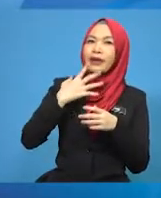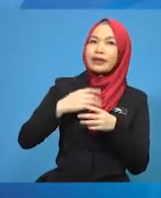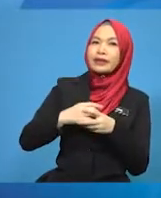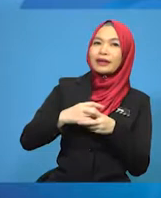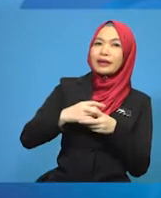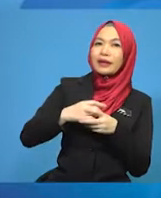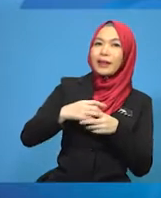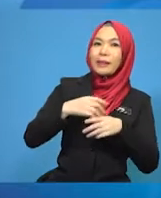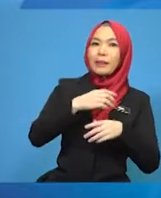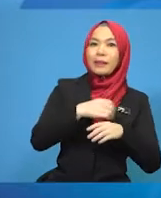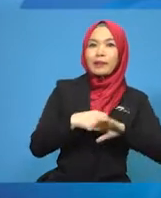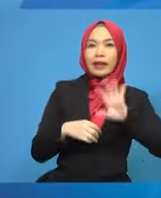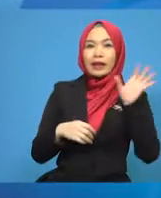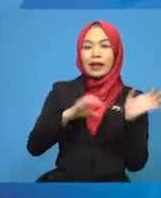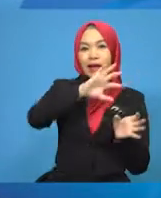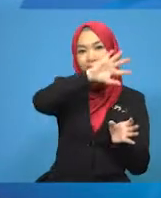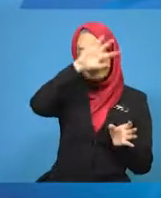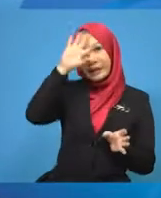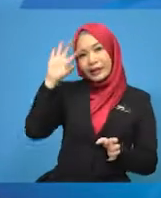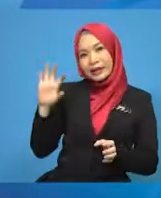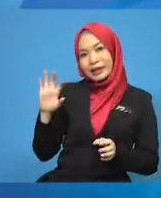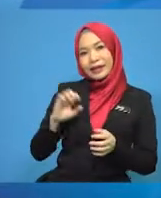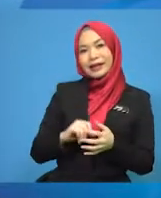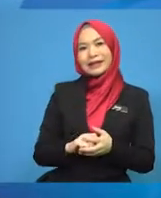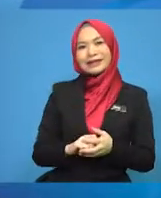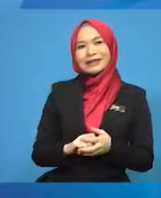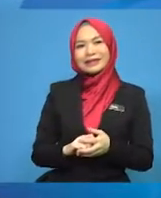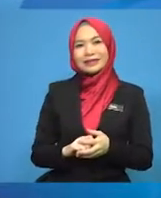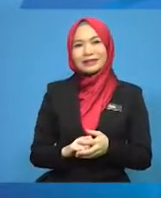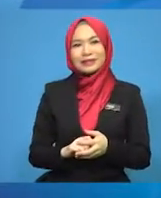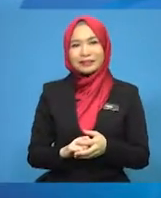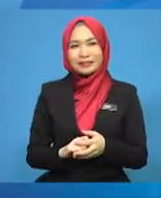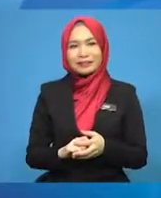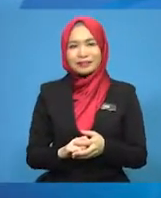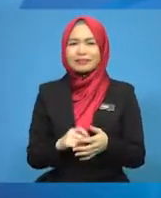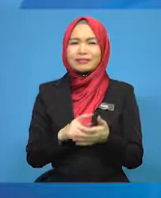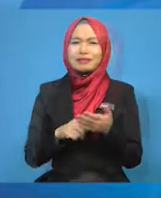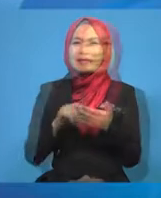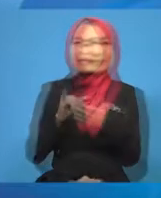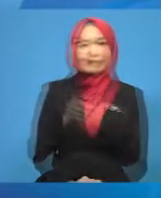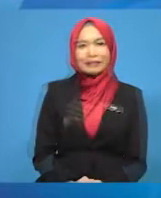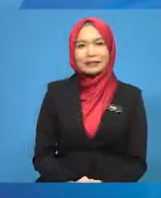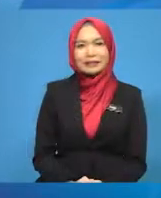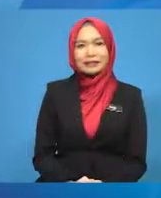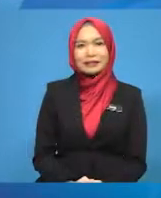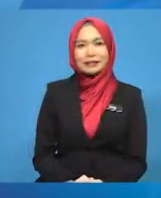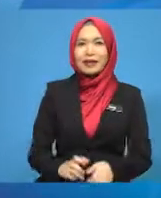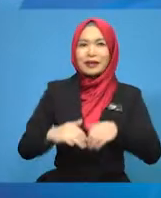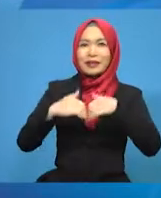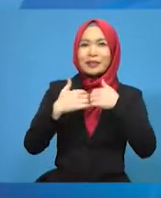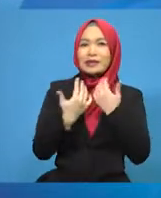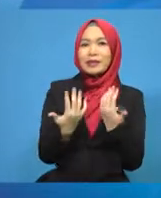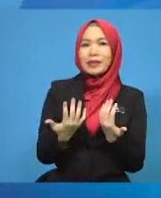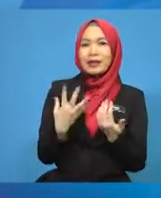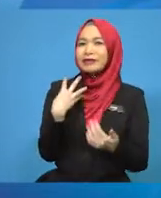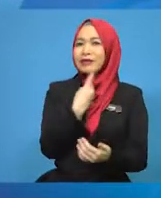warna pelangi. Mari jual kacang hijau bersama Ipin Upin. Benda tu cara ingat warna pelangi lah. Jadi macam mana kita tengok